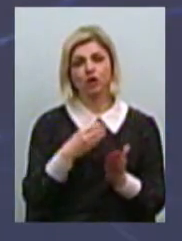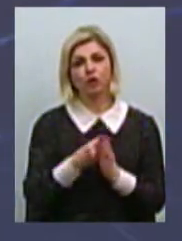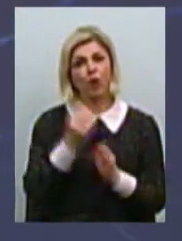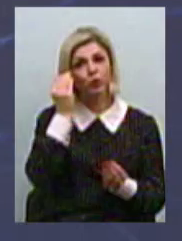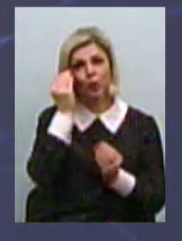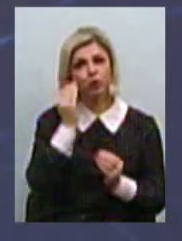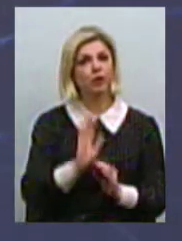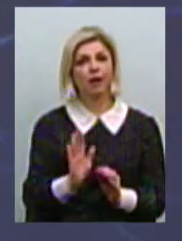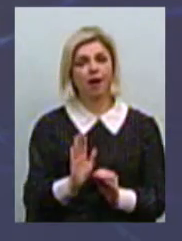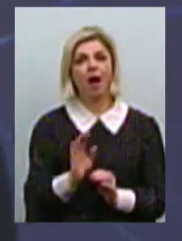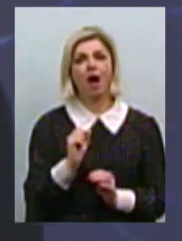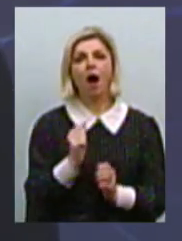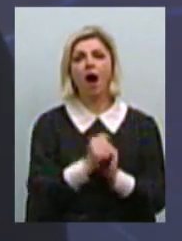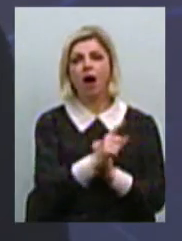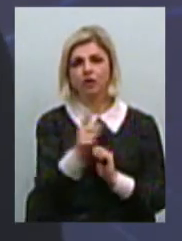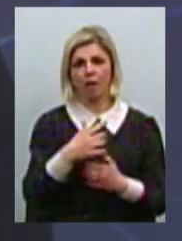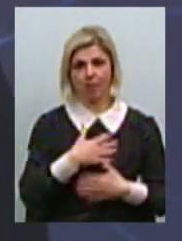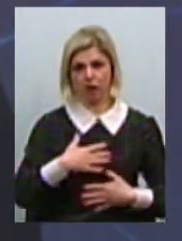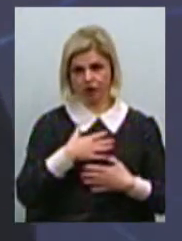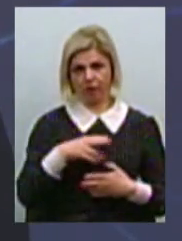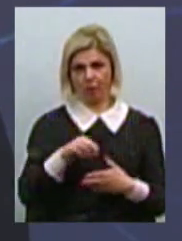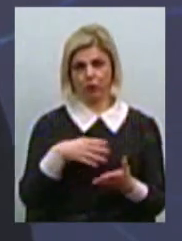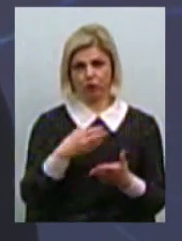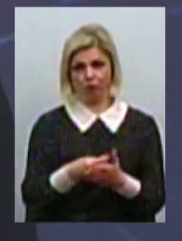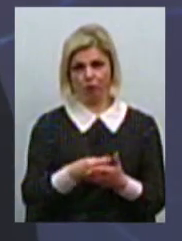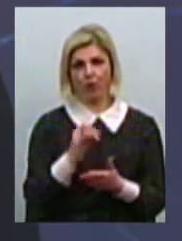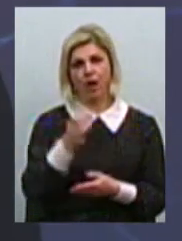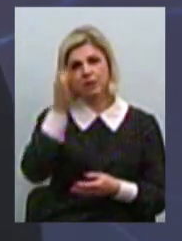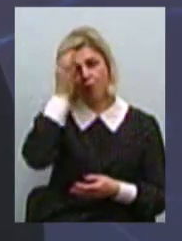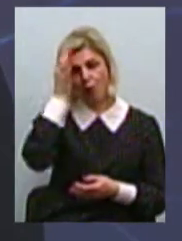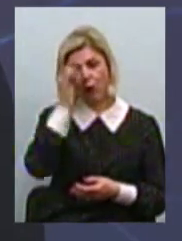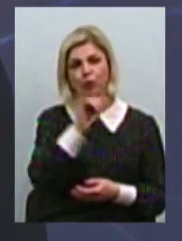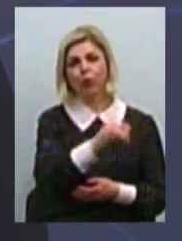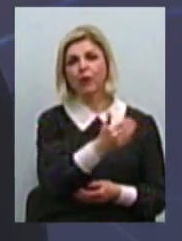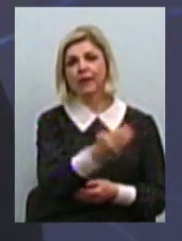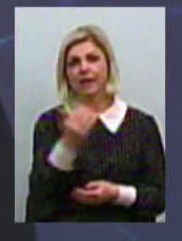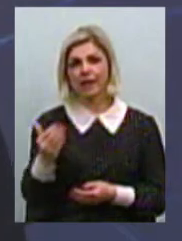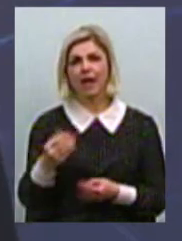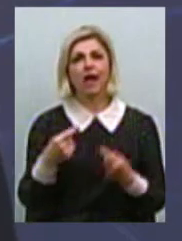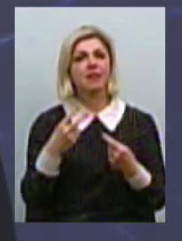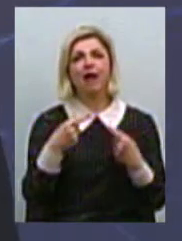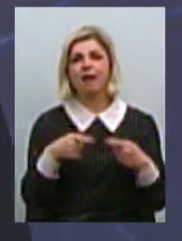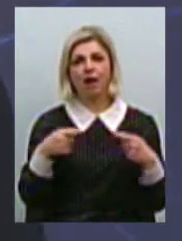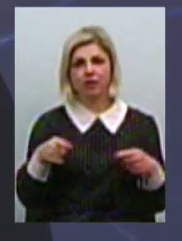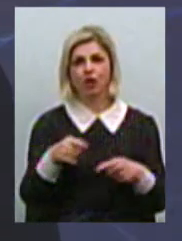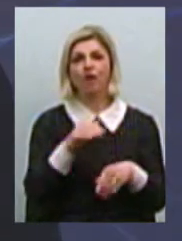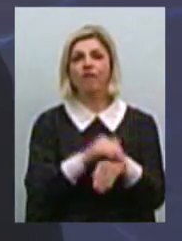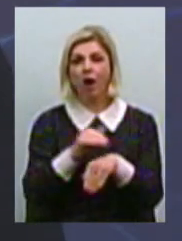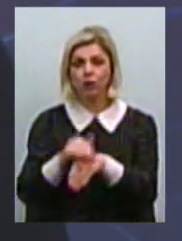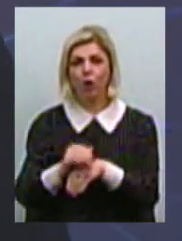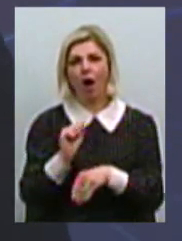зору, кожен переживав це по-своєму, і спогади у них, вони не різні по фактажу, вони емоційно